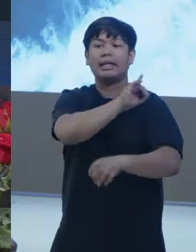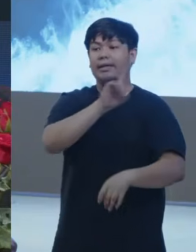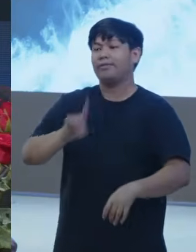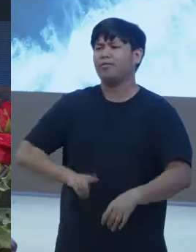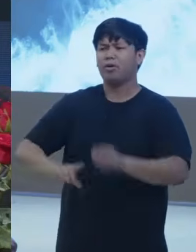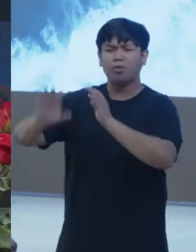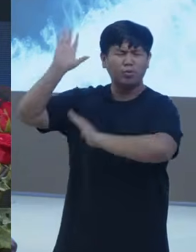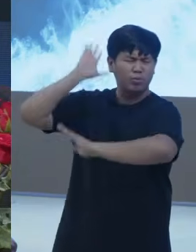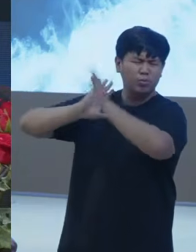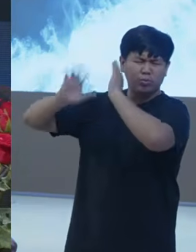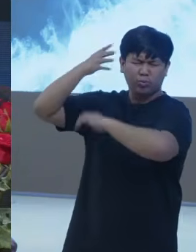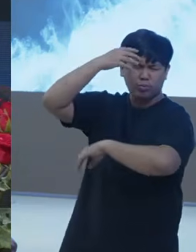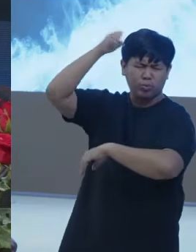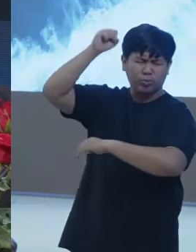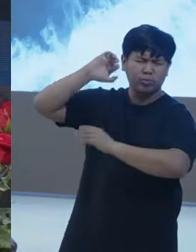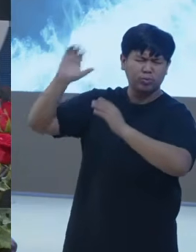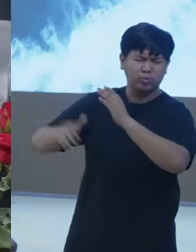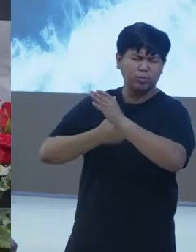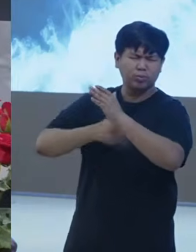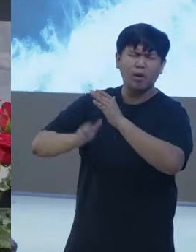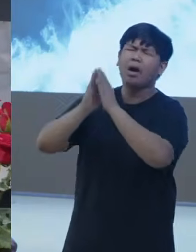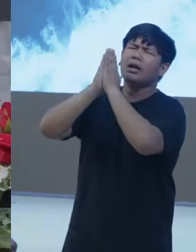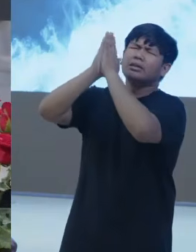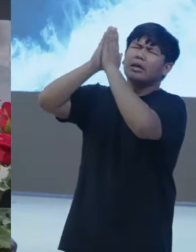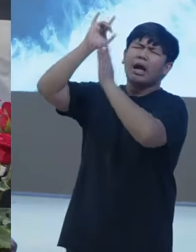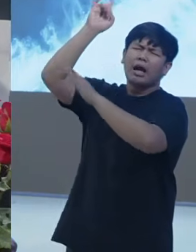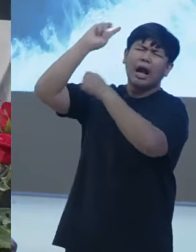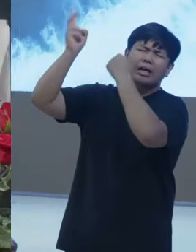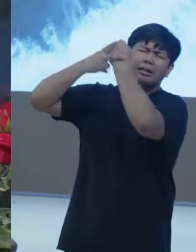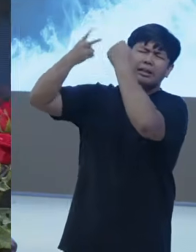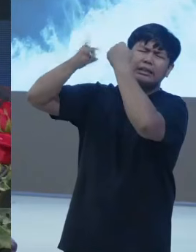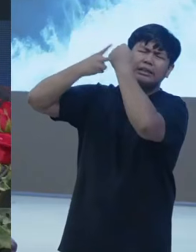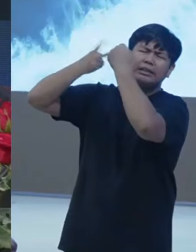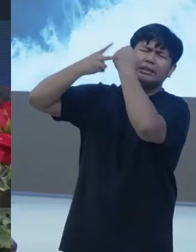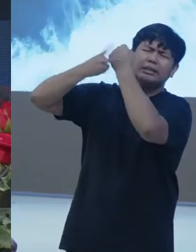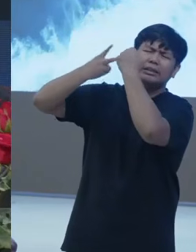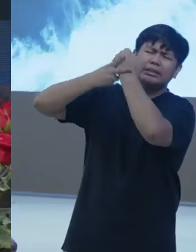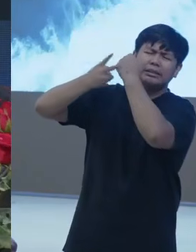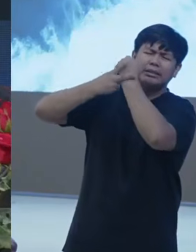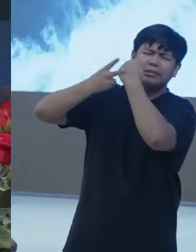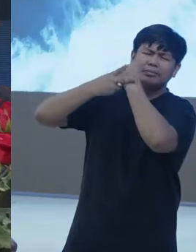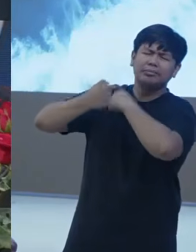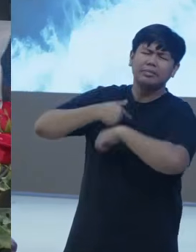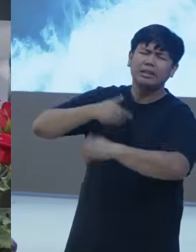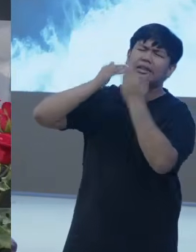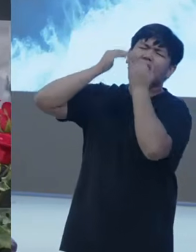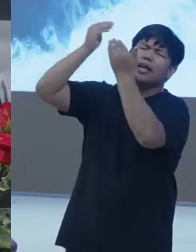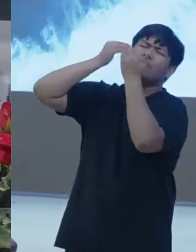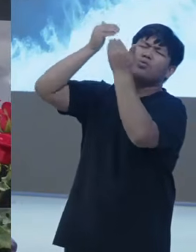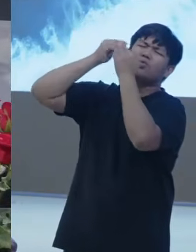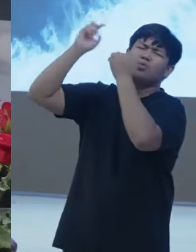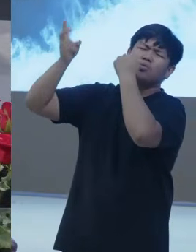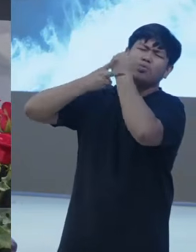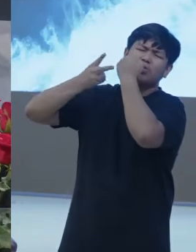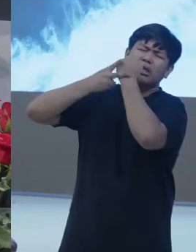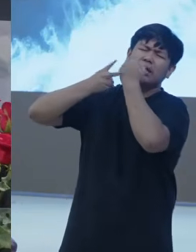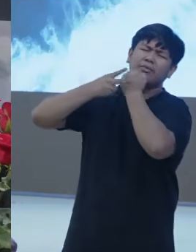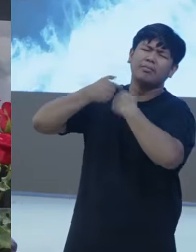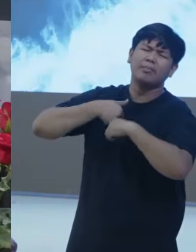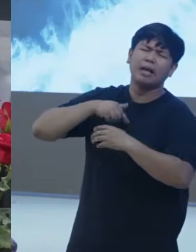mga namemorya niyang salmo habang siya'y nananalangin ng pasasalamat sa Diyos dahil sa kanyang